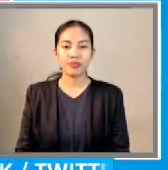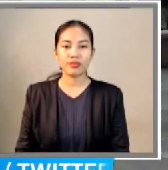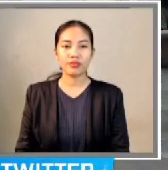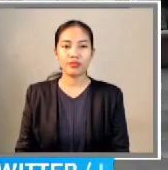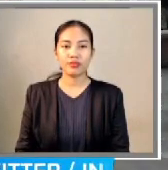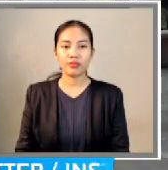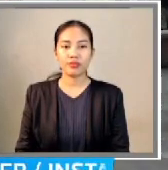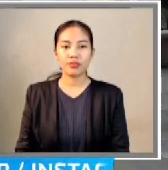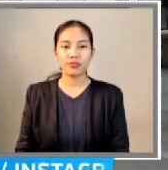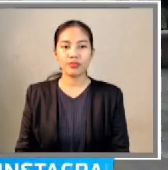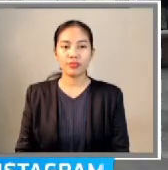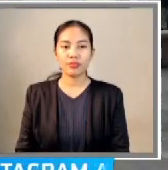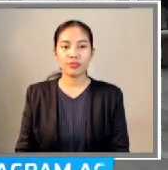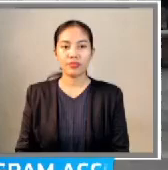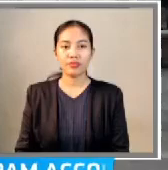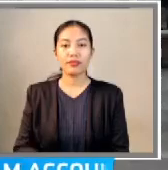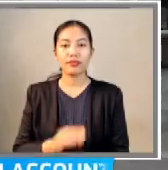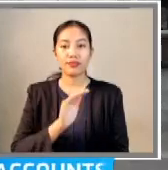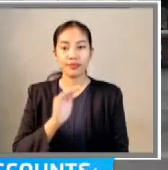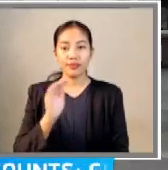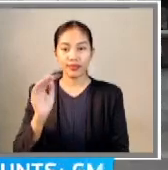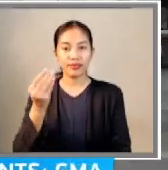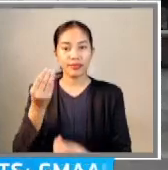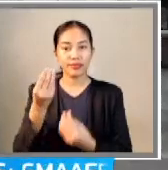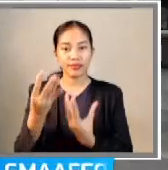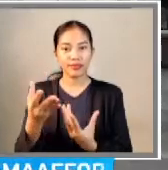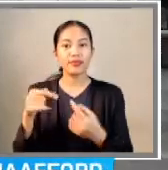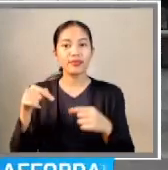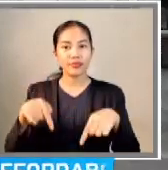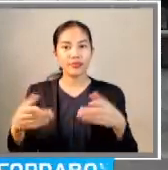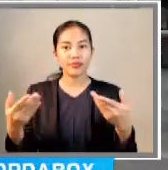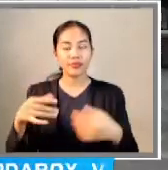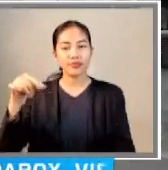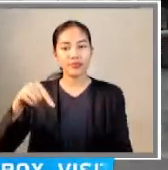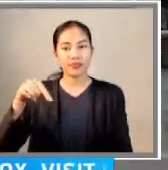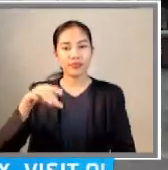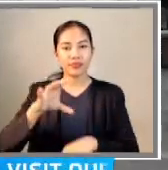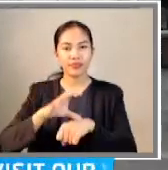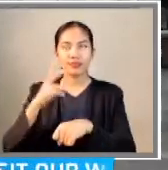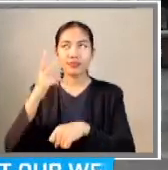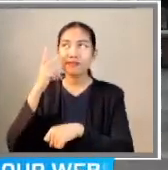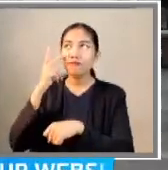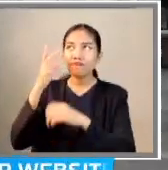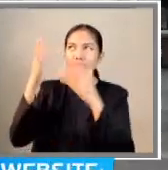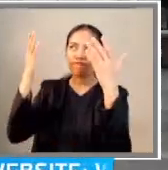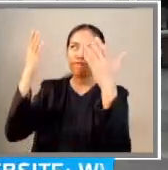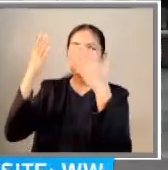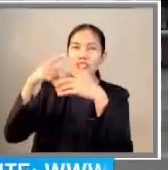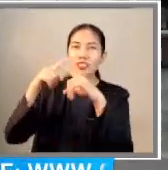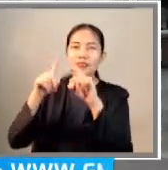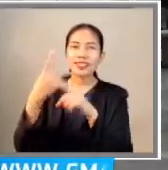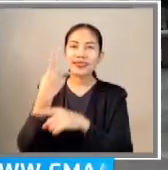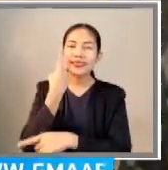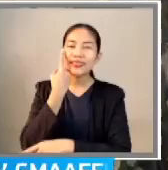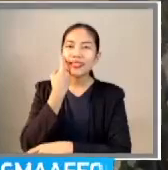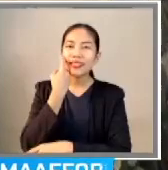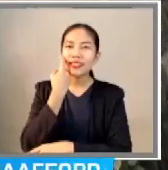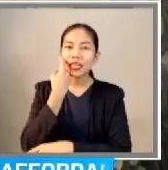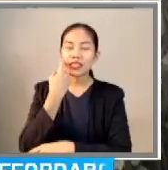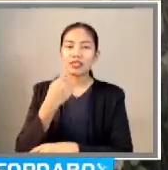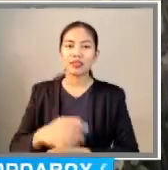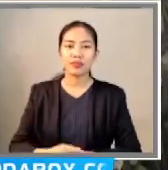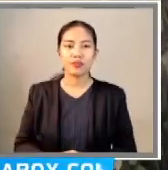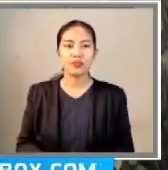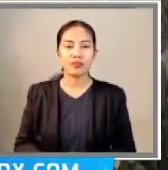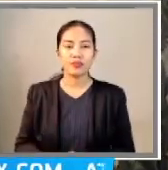Mga kapuso, dito pa rin po sa Quiapo Church, medyo makulimlim na ulit. Pero kanina ay matindi yung tirik